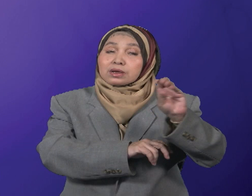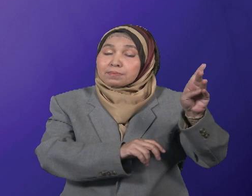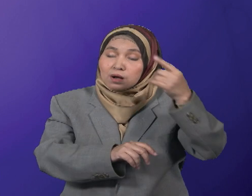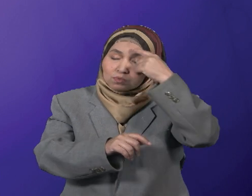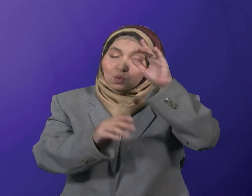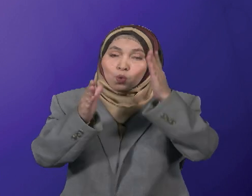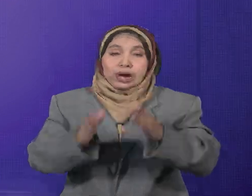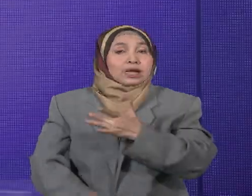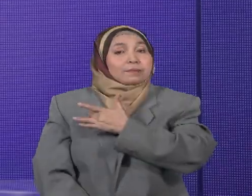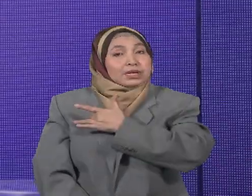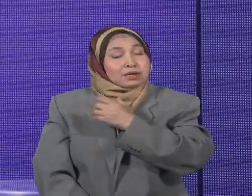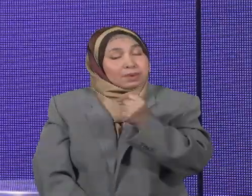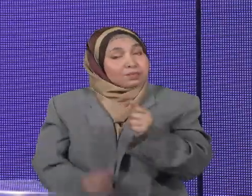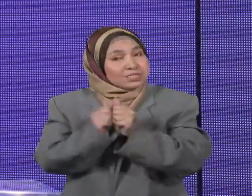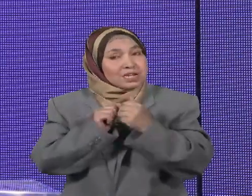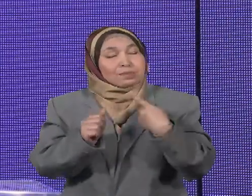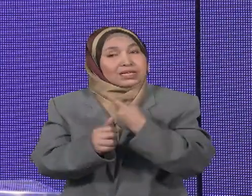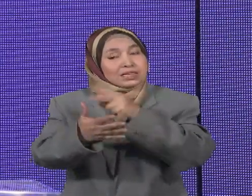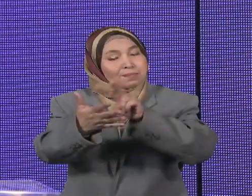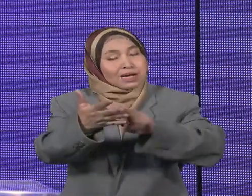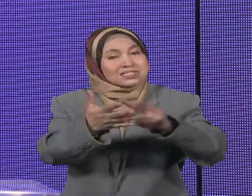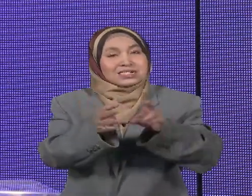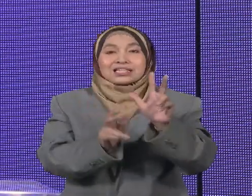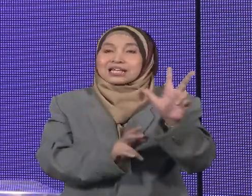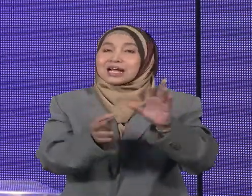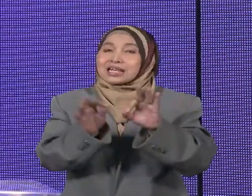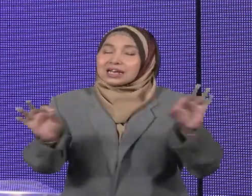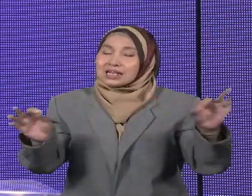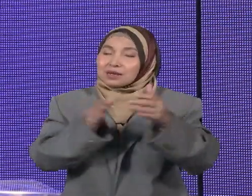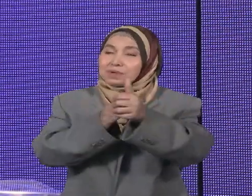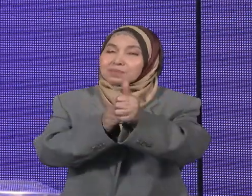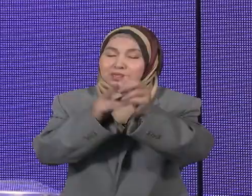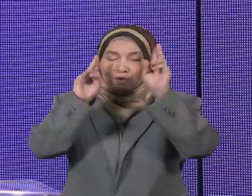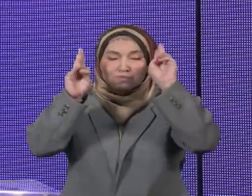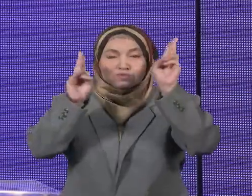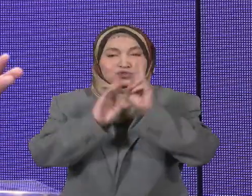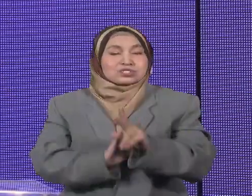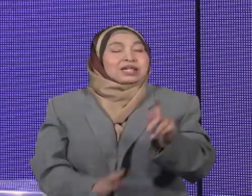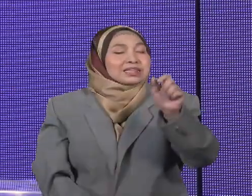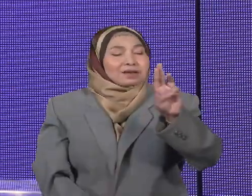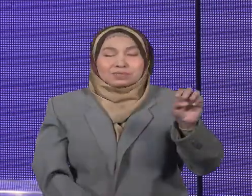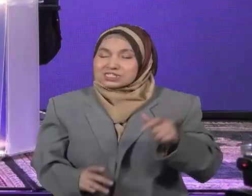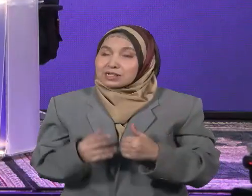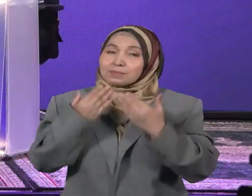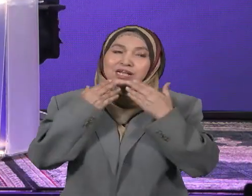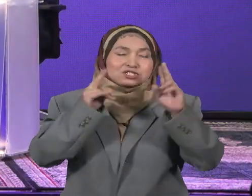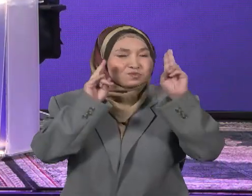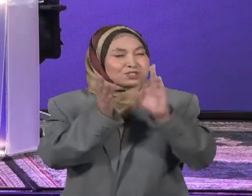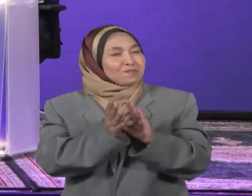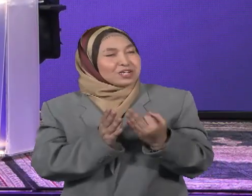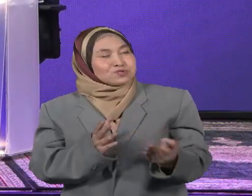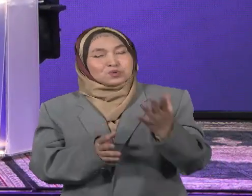yang beriman. Jadi mari sama-sama kita baca tiga ayat ini dipimpin Al-Fadil Ustaz Tarmizi Abdul Rahman. Silakan. Terima kasih Fadil Ustaz